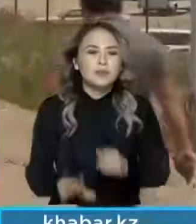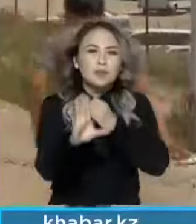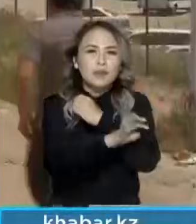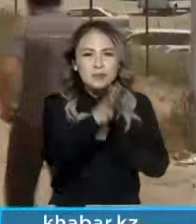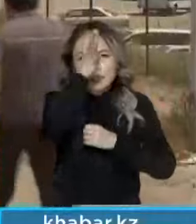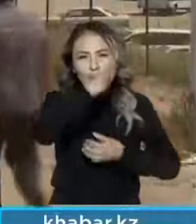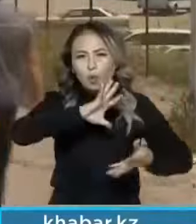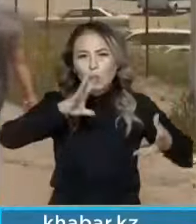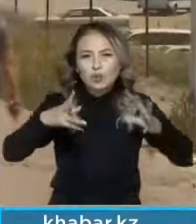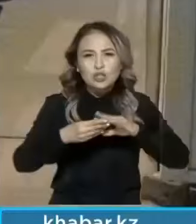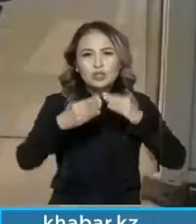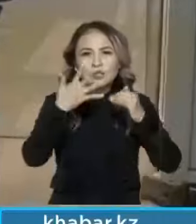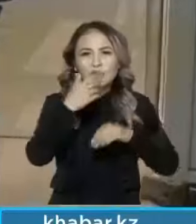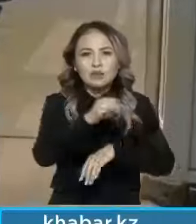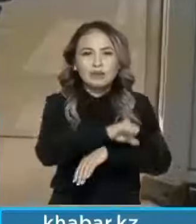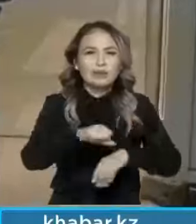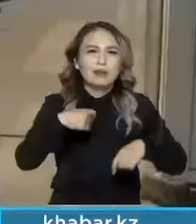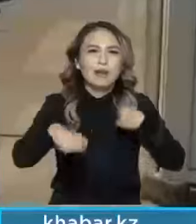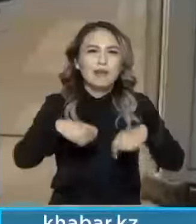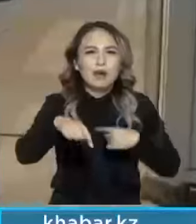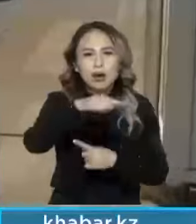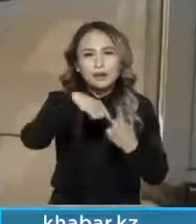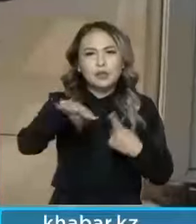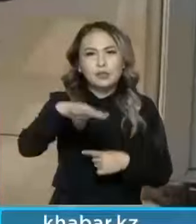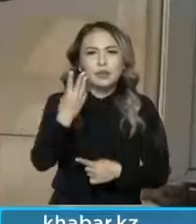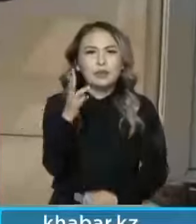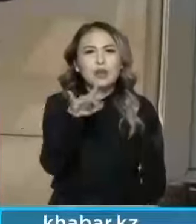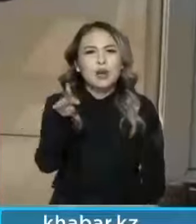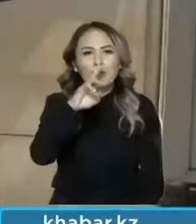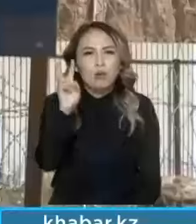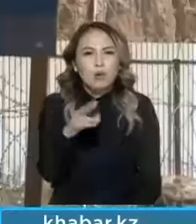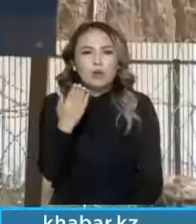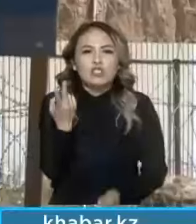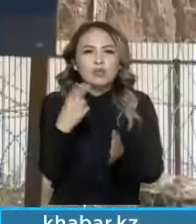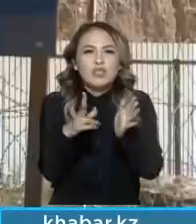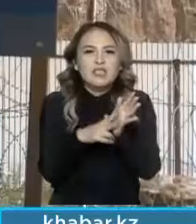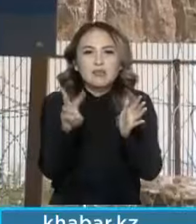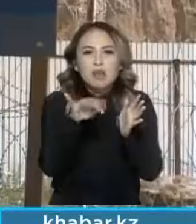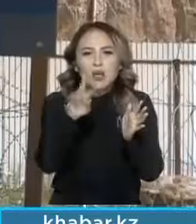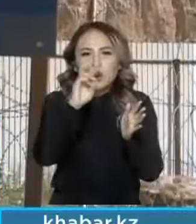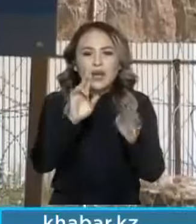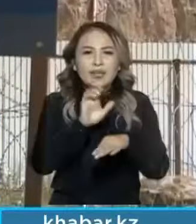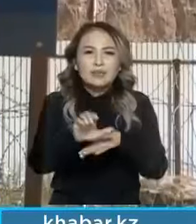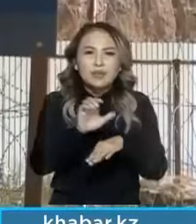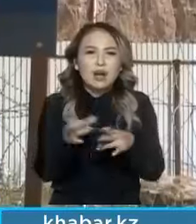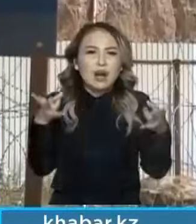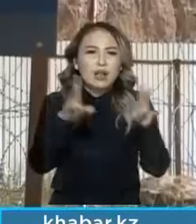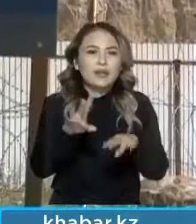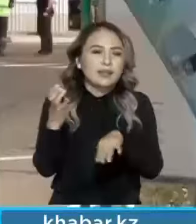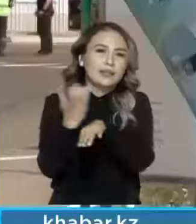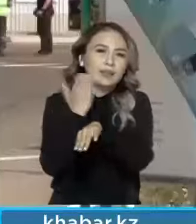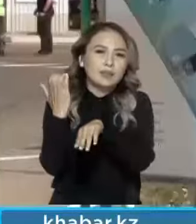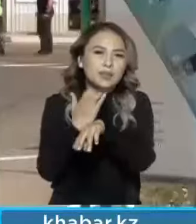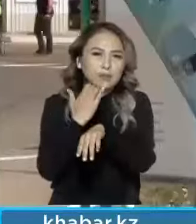Соңғы 5 айдың қорытындысы бойынша сыртқы тауар айналымы 44 миллиард доллардан асқан, оның 28 миллиард доллары экспорт, қалғаны